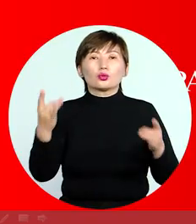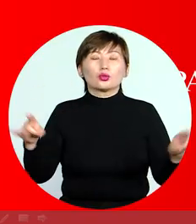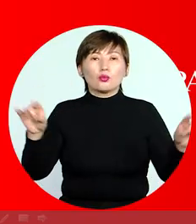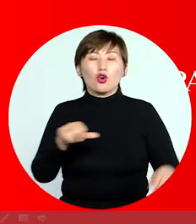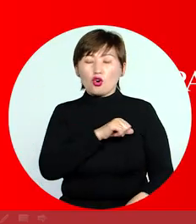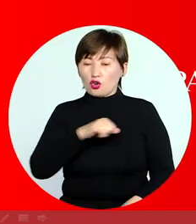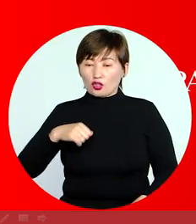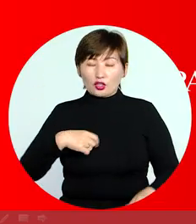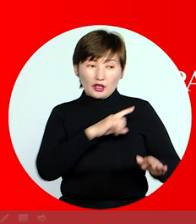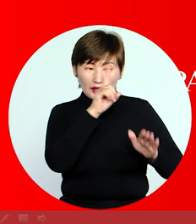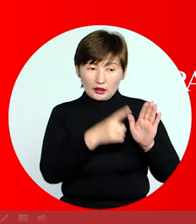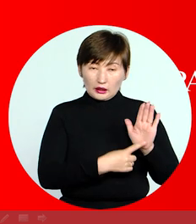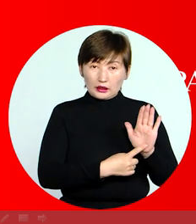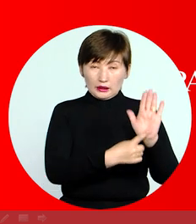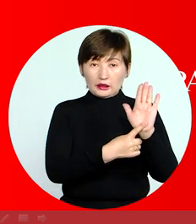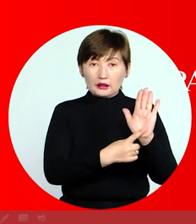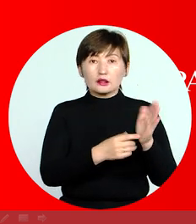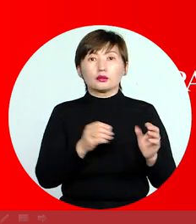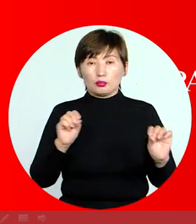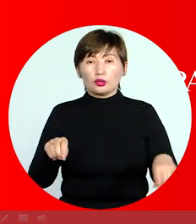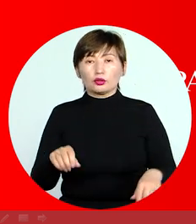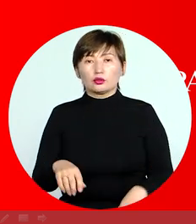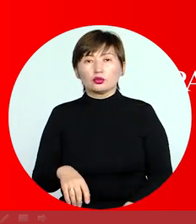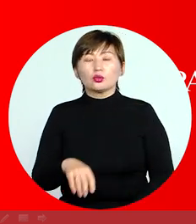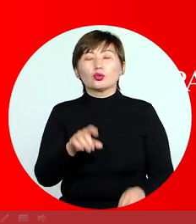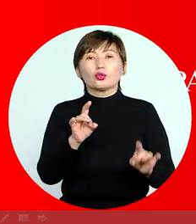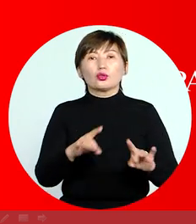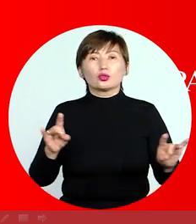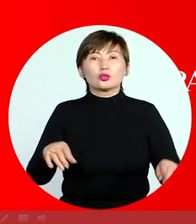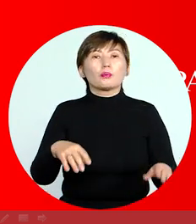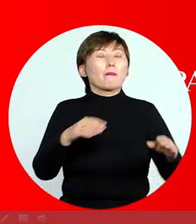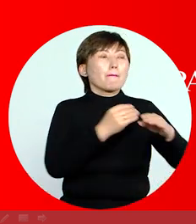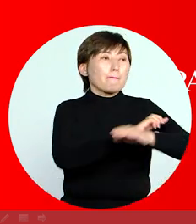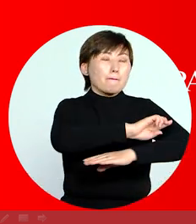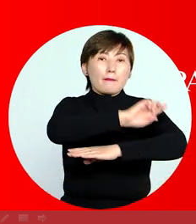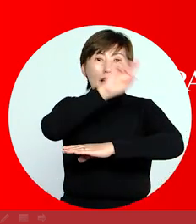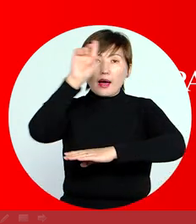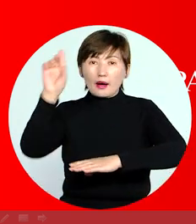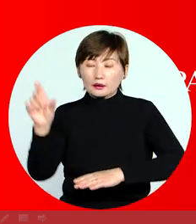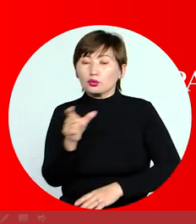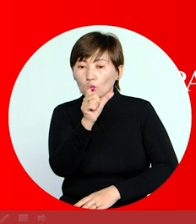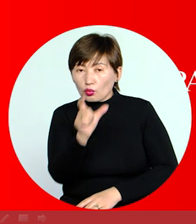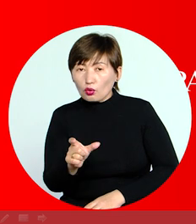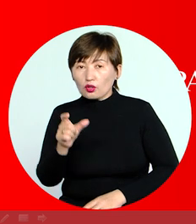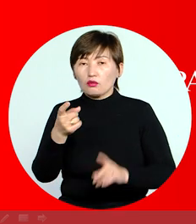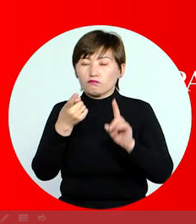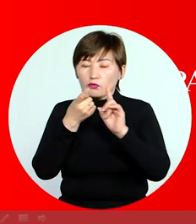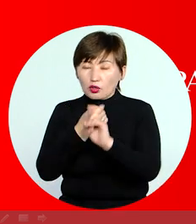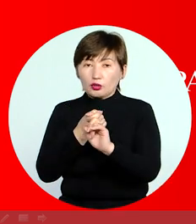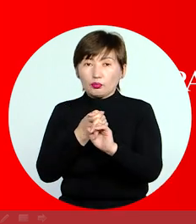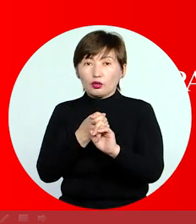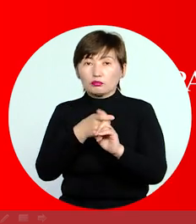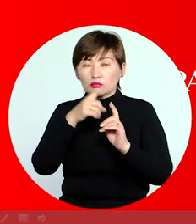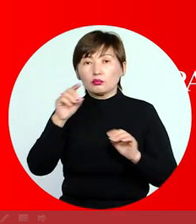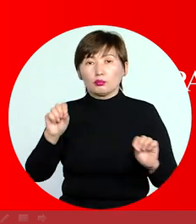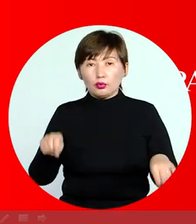байна. За мөн хөгжим бас хооронд одоо хүмүүс хооронд байгаль хооронд харилцсан ойлголцол юм байна. За мөн